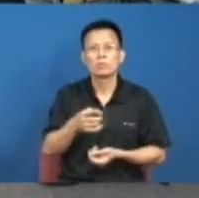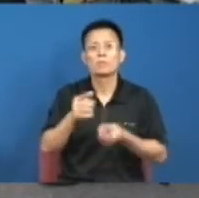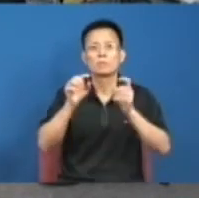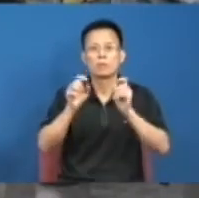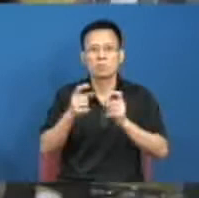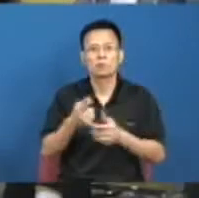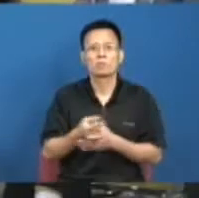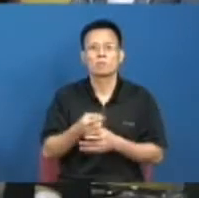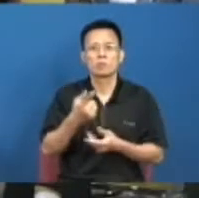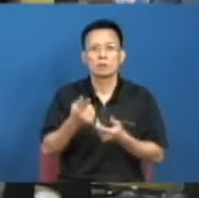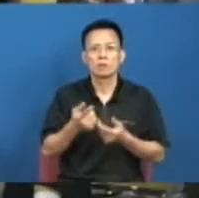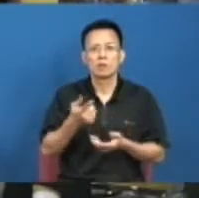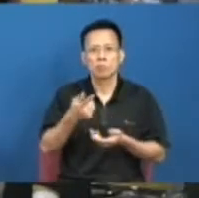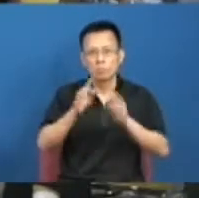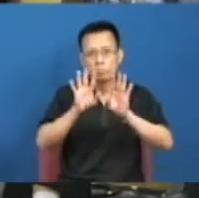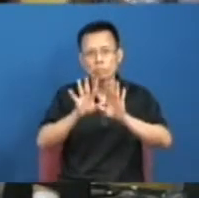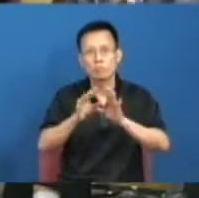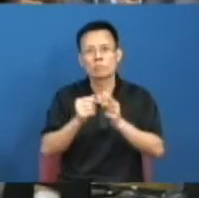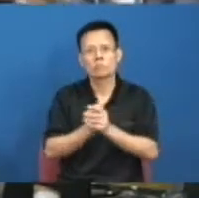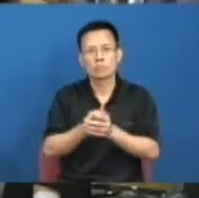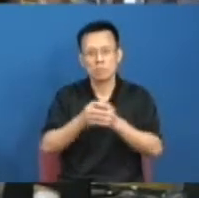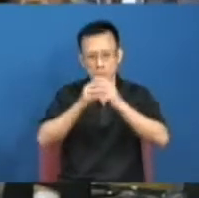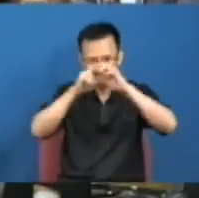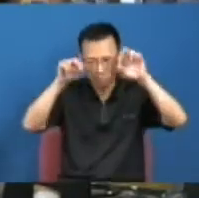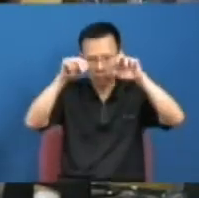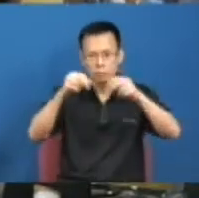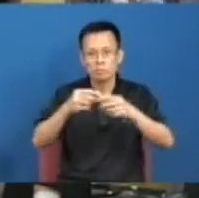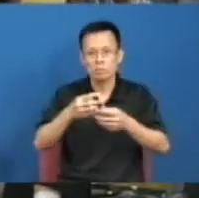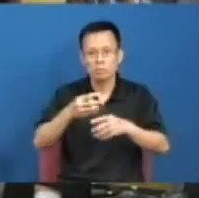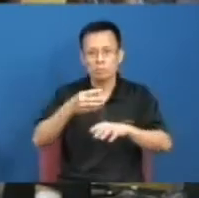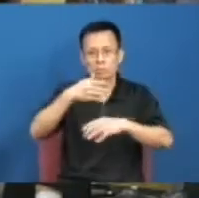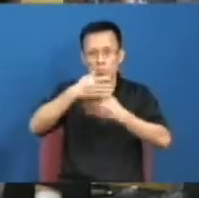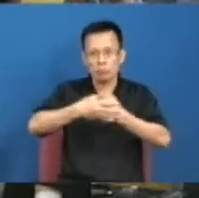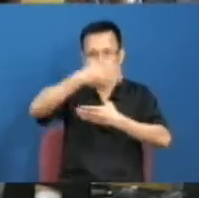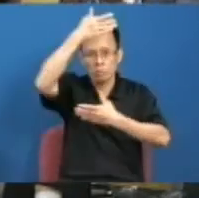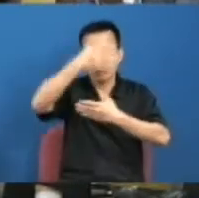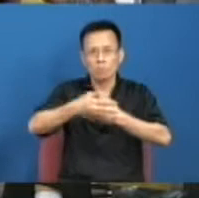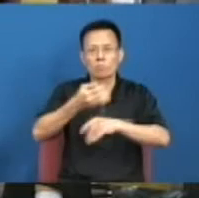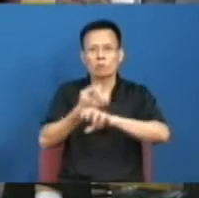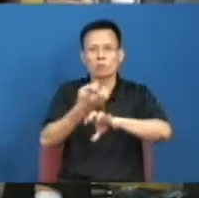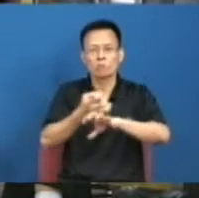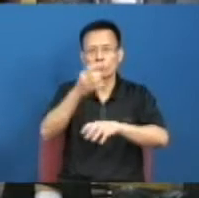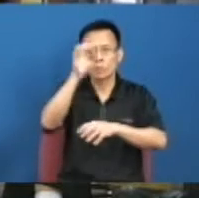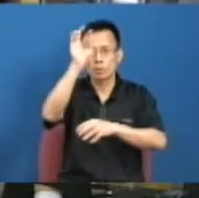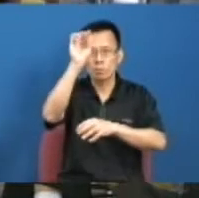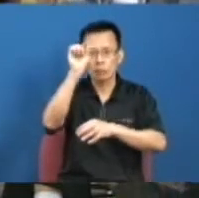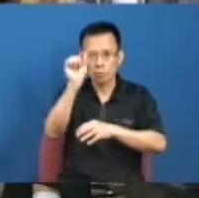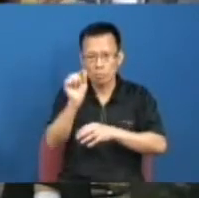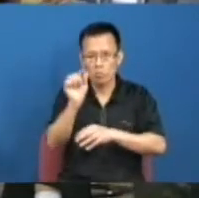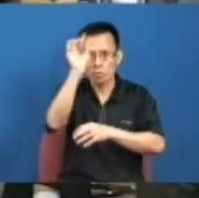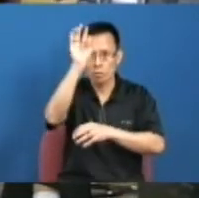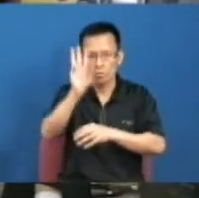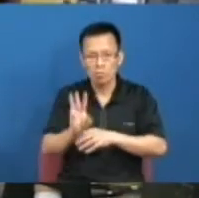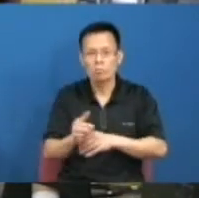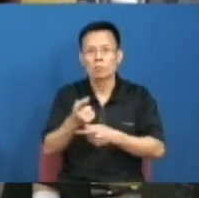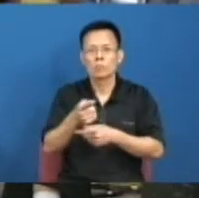一些 hammer test 啊，幫手去測試外牆是有哪些地方會漏水或者木屎，看看哪些可以